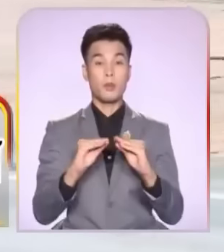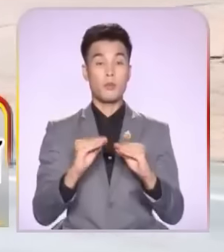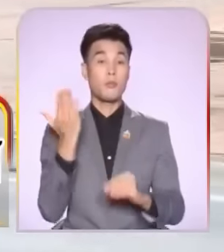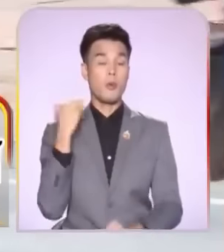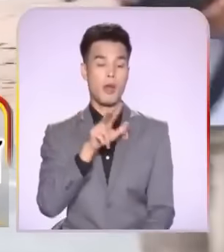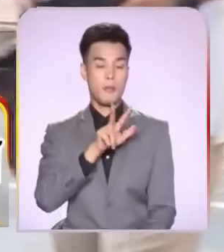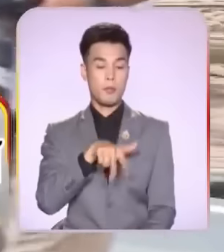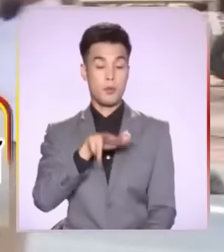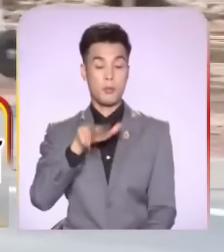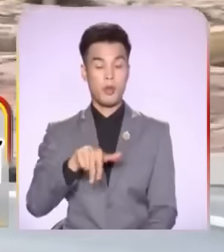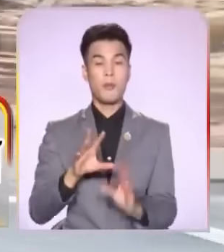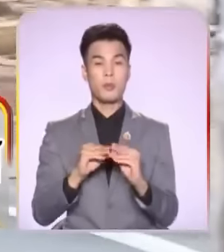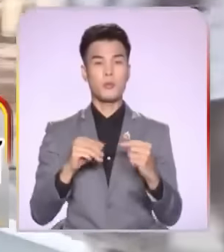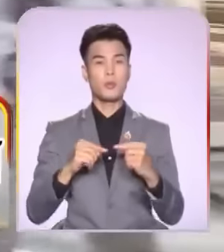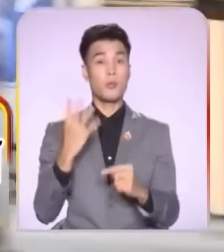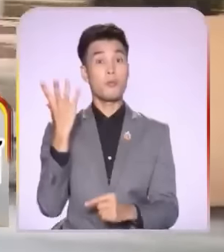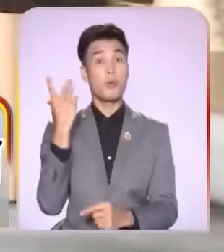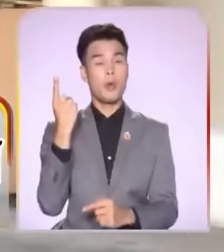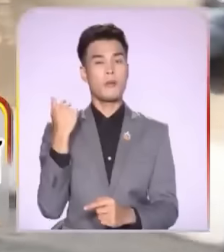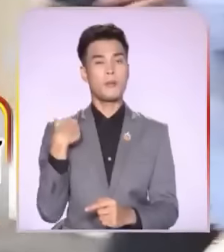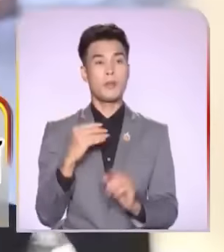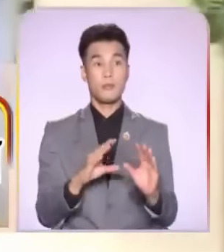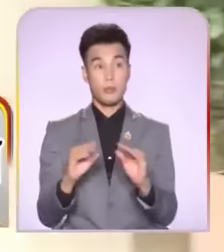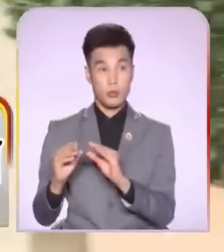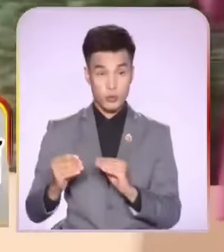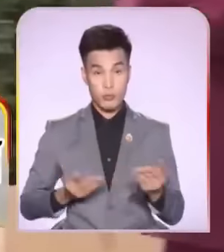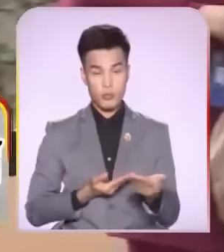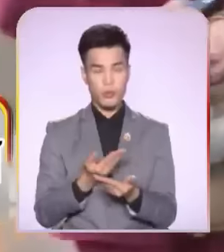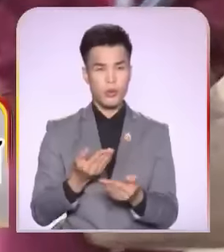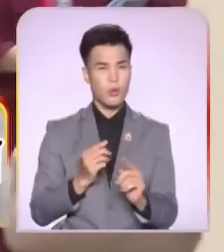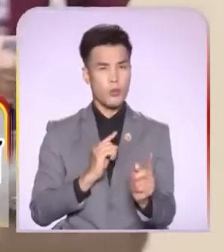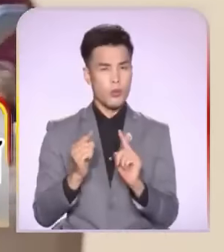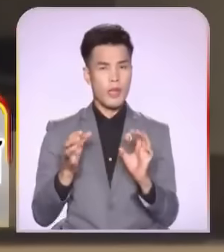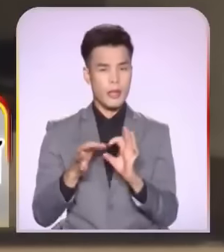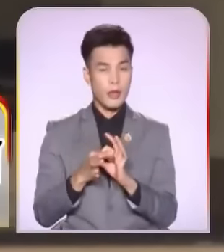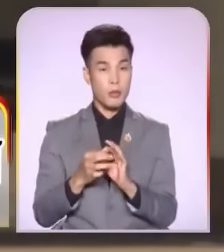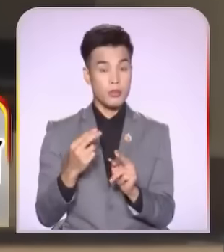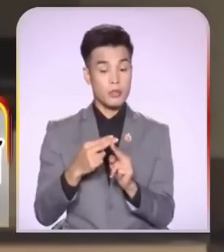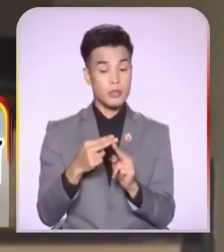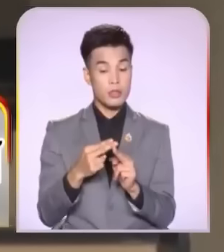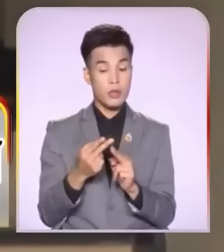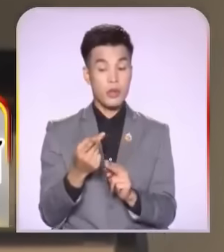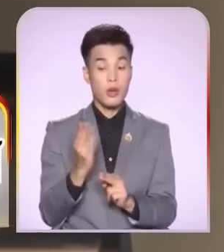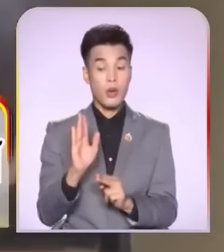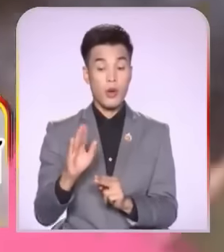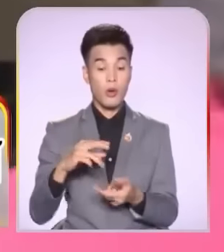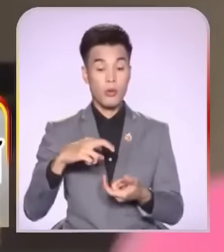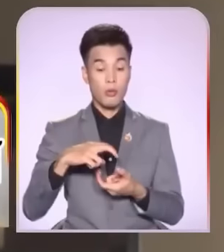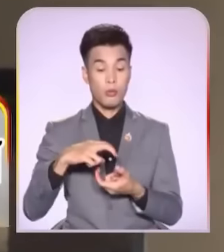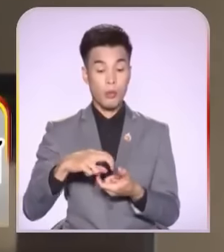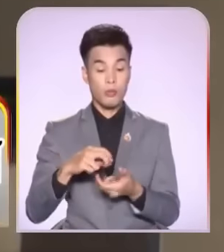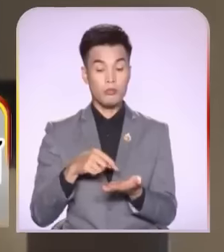านนี้วันที่19สิงหาคมนะครับว่าในที่ประชุมไม่มีการพูดคุยถึงการเสนอชื่อรัฐมนตรีของพรรคในที่ประชุมเล